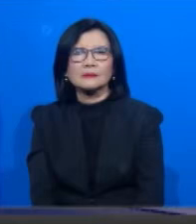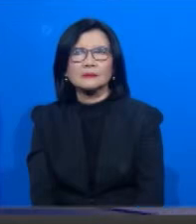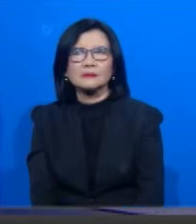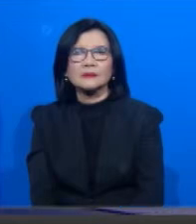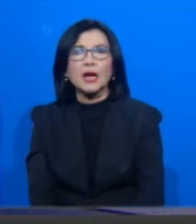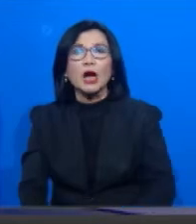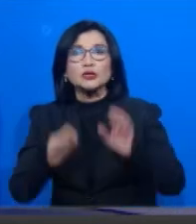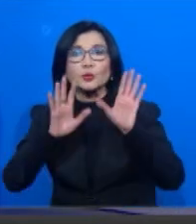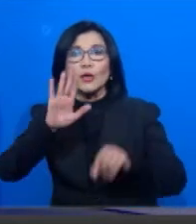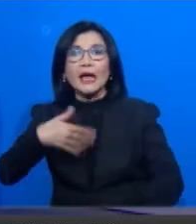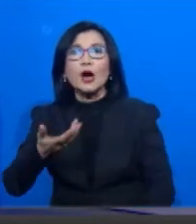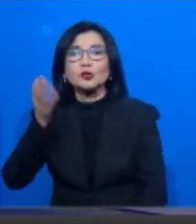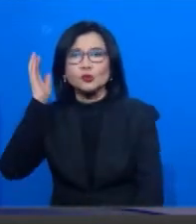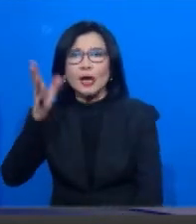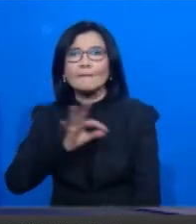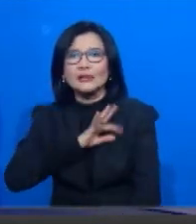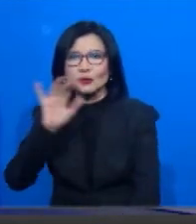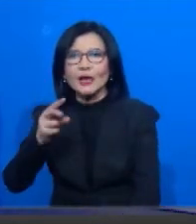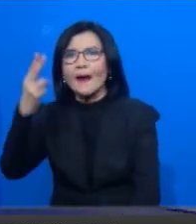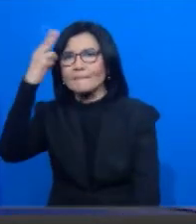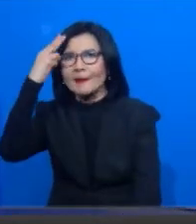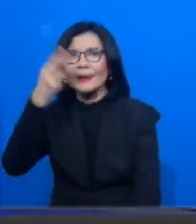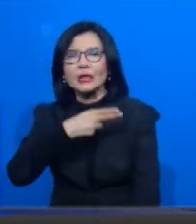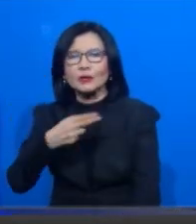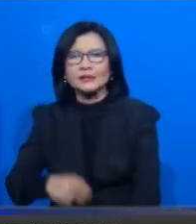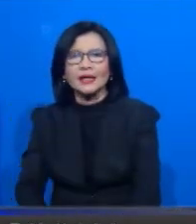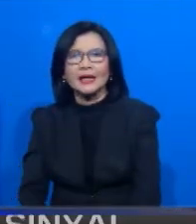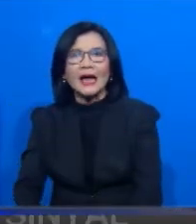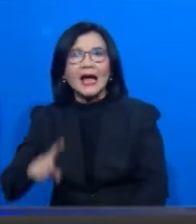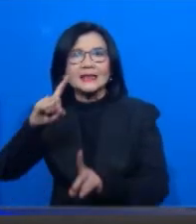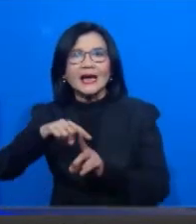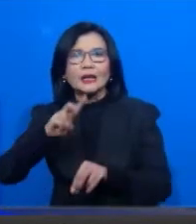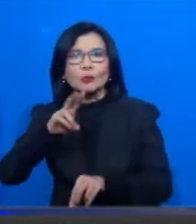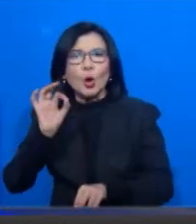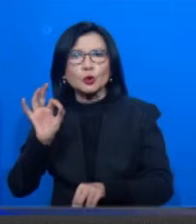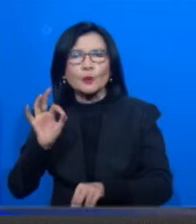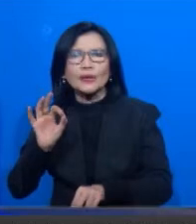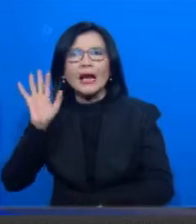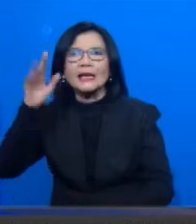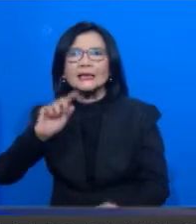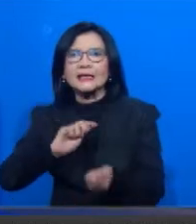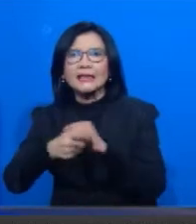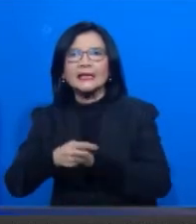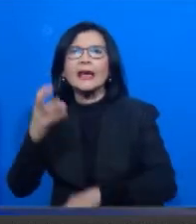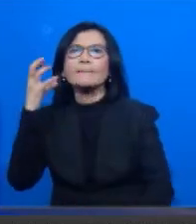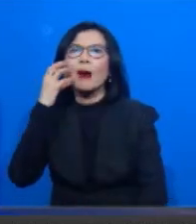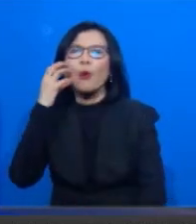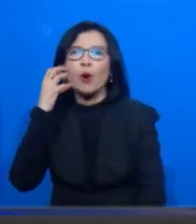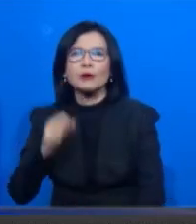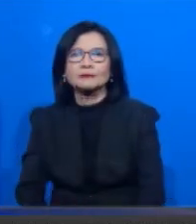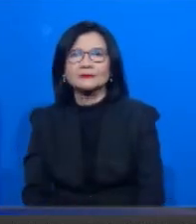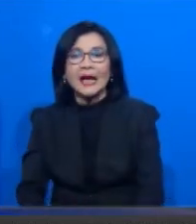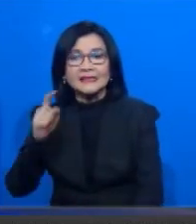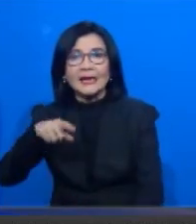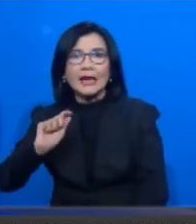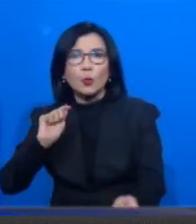Sepuluh tahun sudah Joko Widodo memimpin Republik ini. Pada 20 Oktober mendatang, Joko Widodo akan digantikan oleh Prabowo Subianto. Di tengah